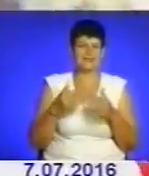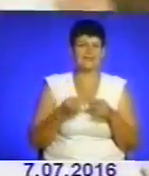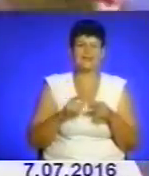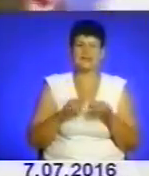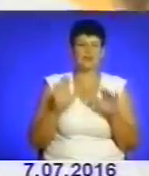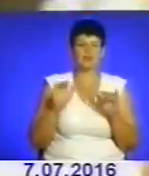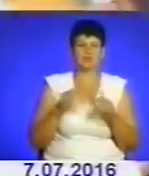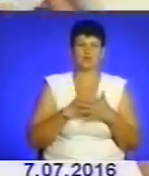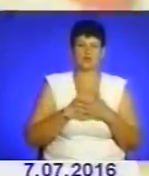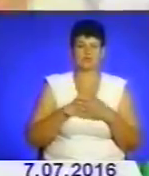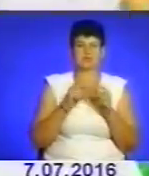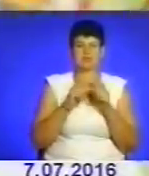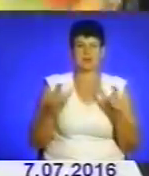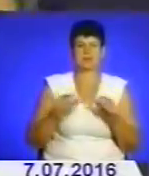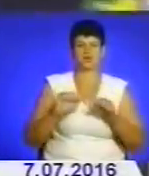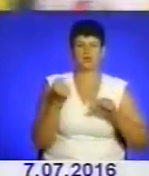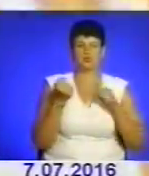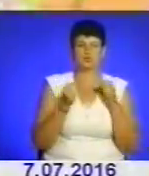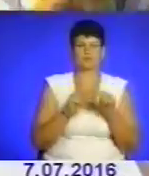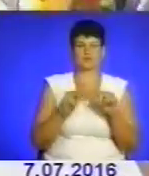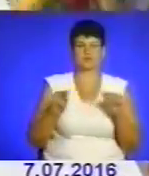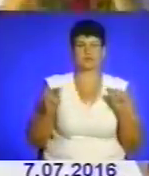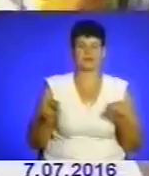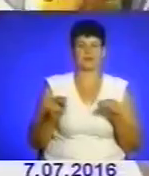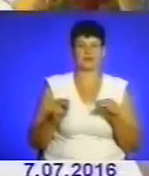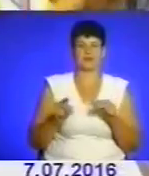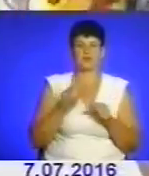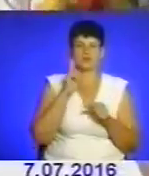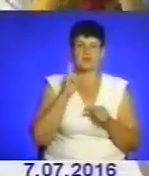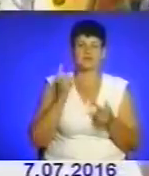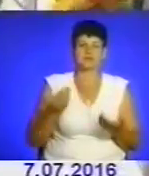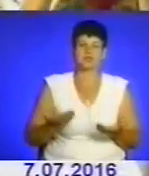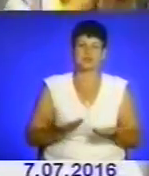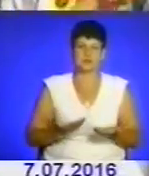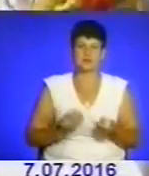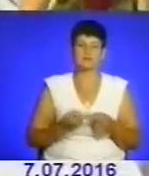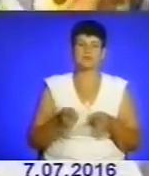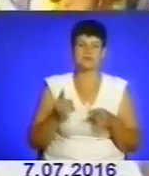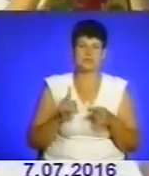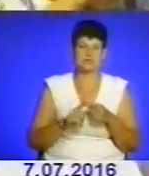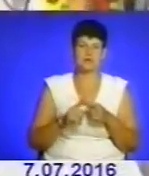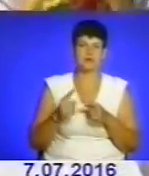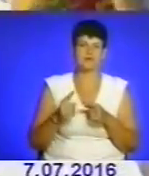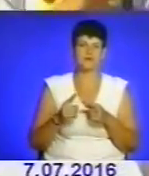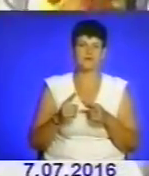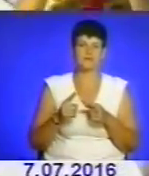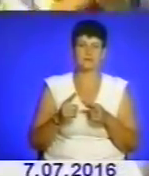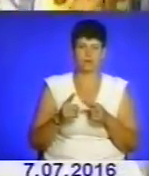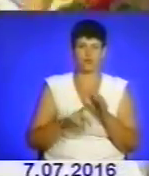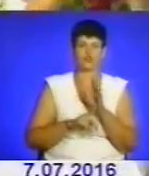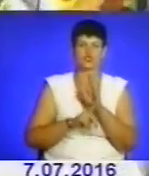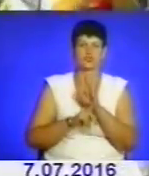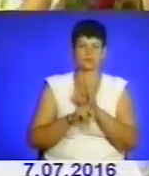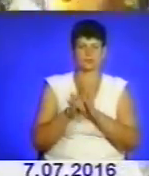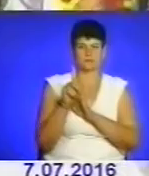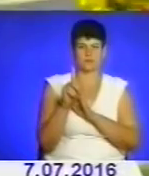улюбленим закладом, друзями, викладачами, насиченим юнацьким життям. Це, передусім, актуальний старт